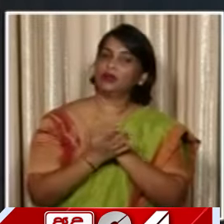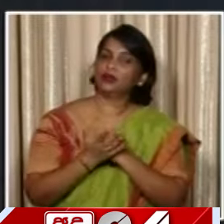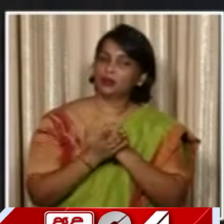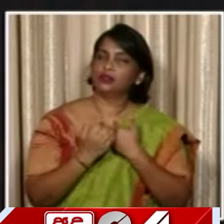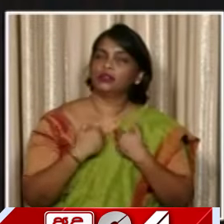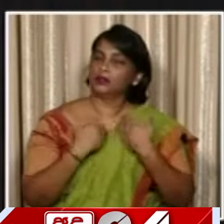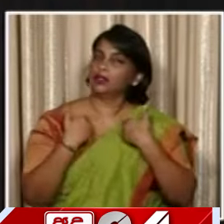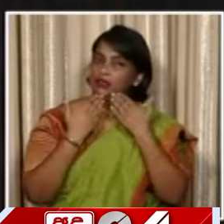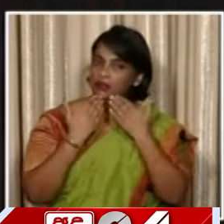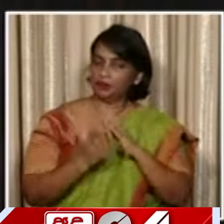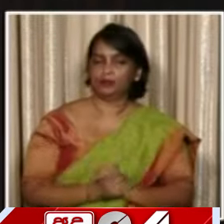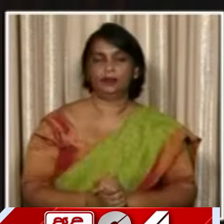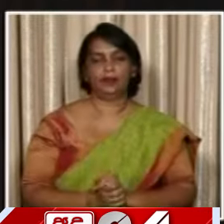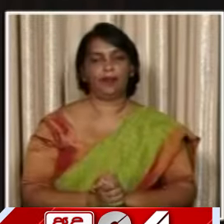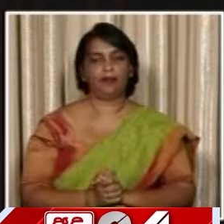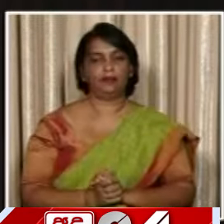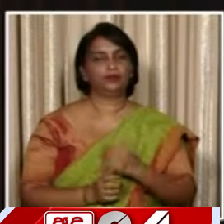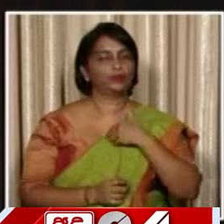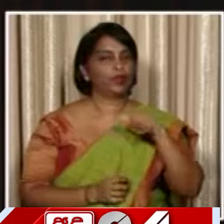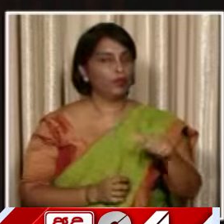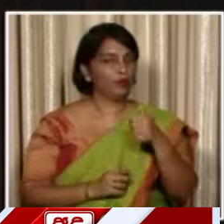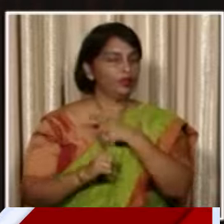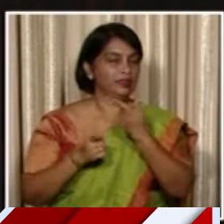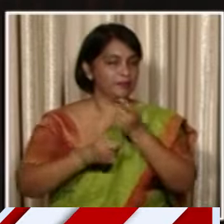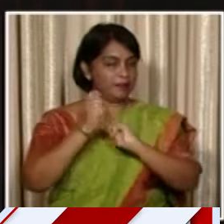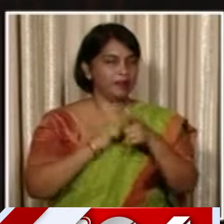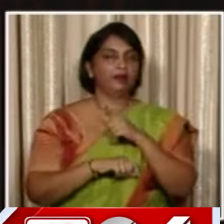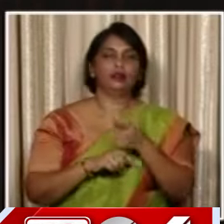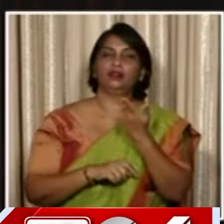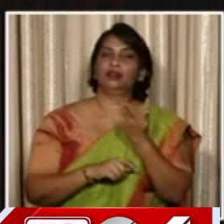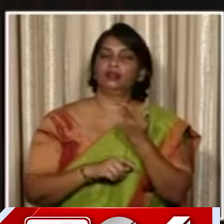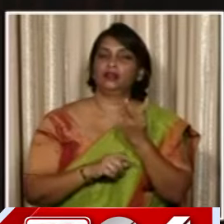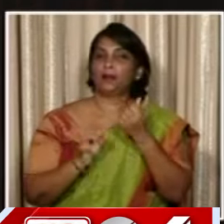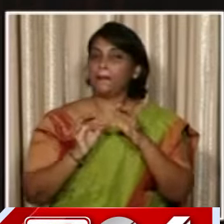මම ස්තුතිවන්ත වෙනවා. ඒ වගේම පුනරාවර්තන වියදමන් රුපියල් බිලියන